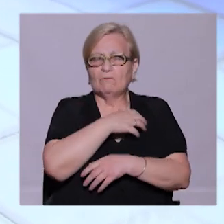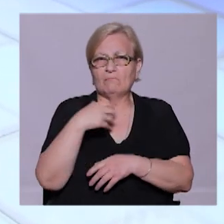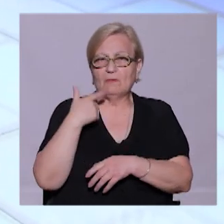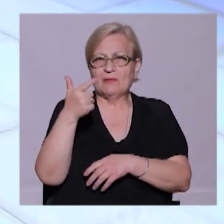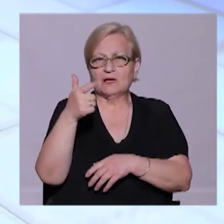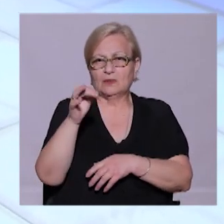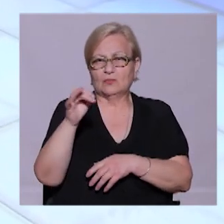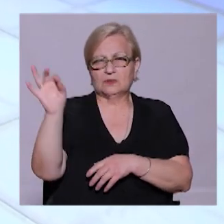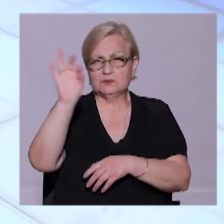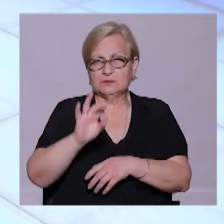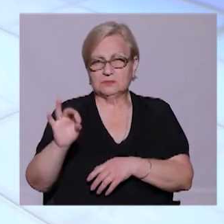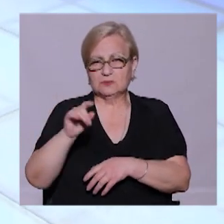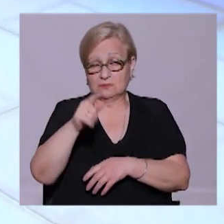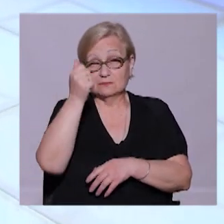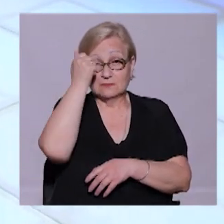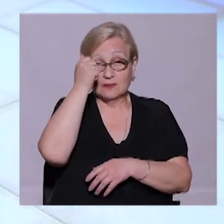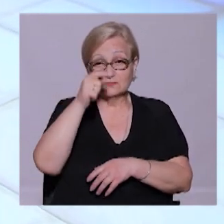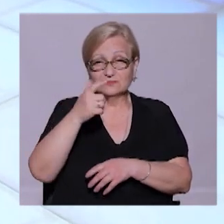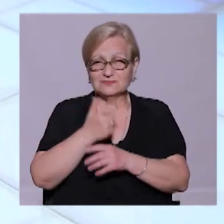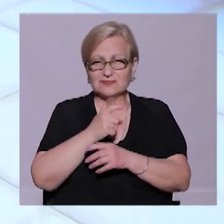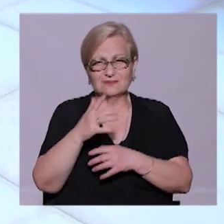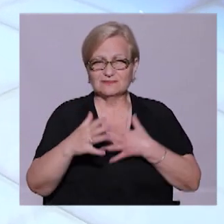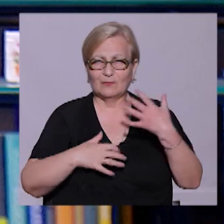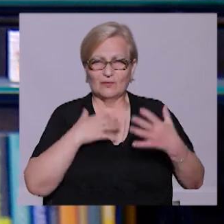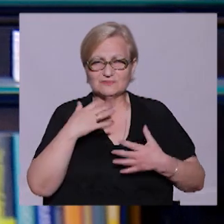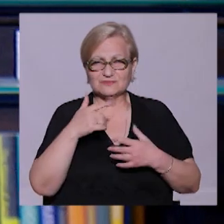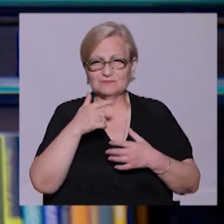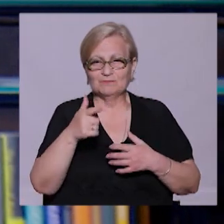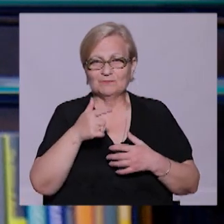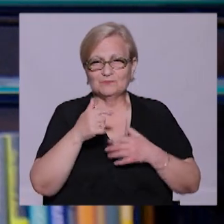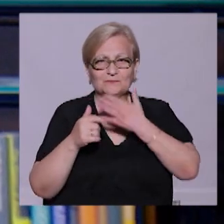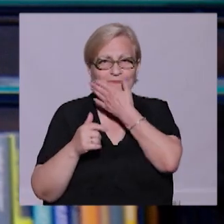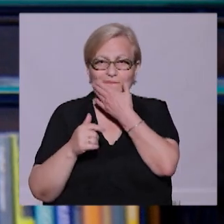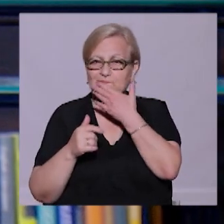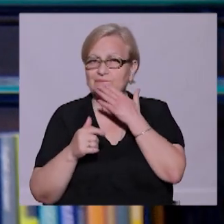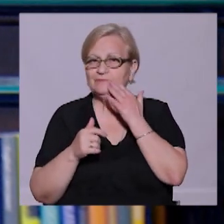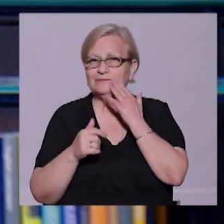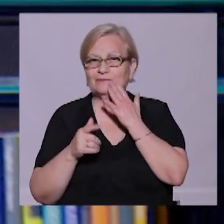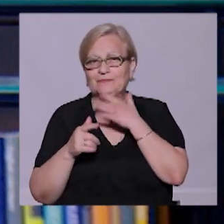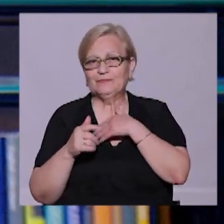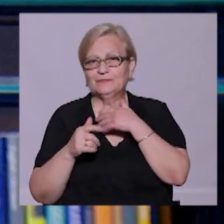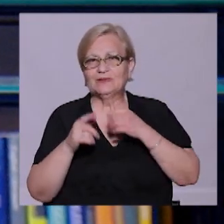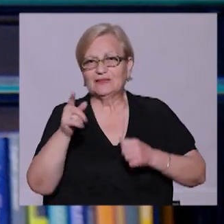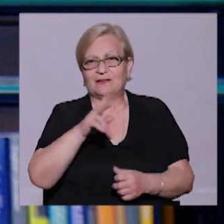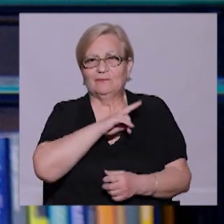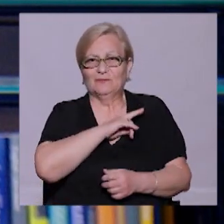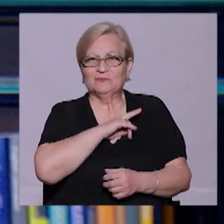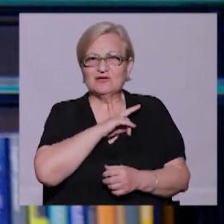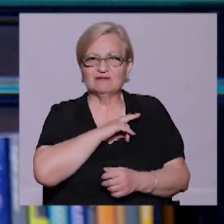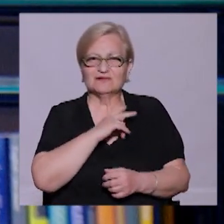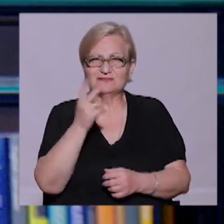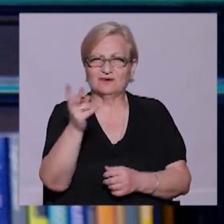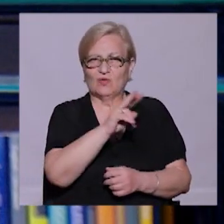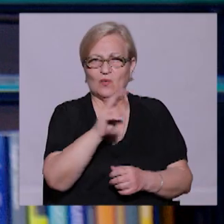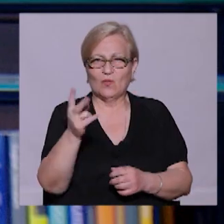ხო და გახსოვთ როგორ ემოციურად წერს აი ვერ ვასწრებთ ყველა მონაკვეთის საკითხავს მიყვარდა იგი ორ კურაპალას